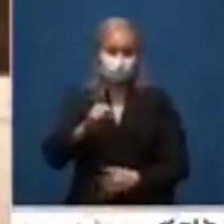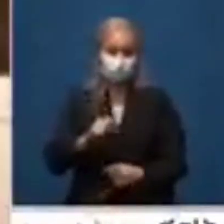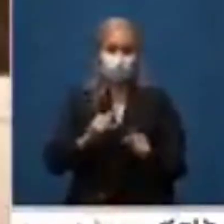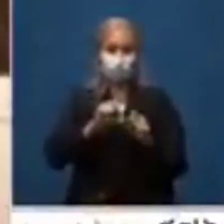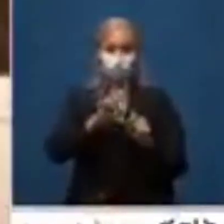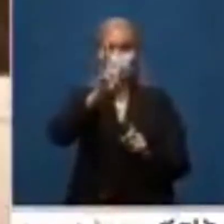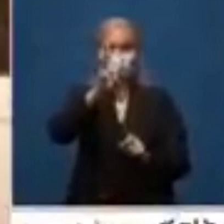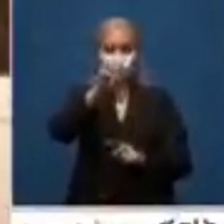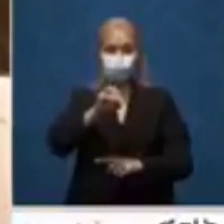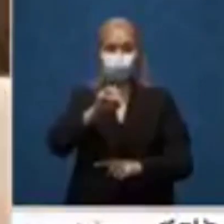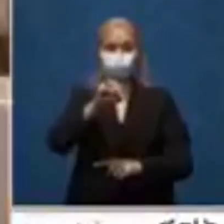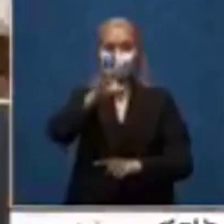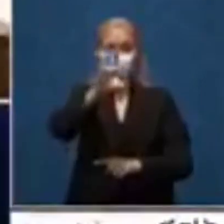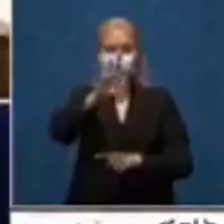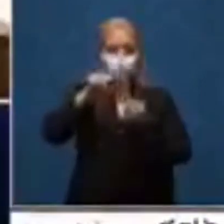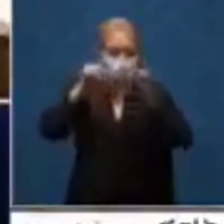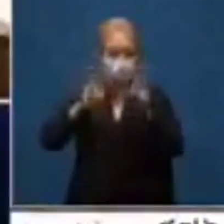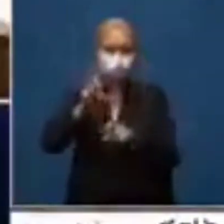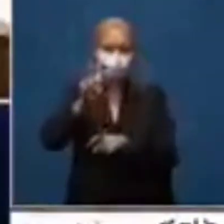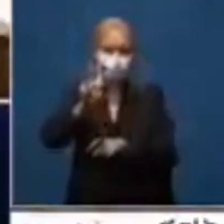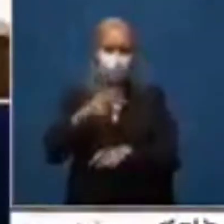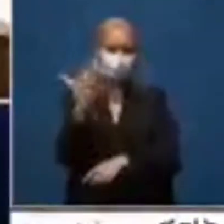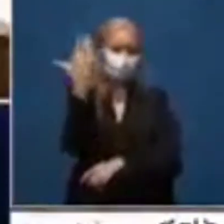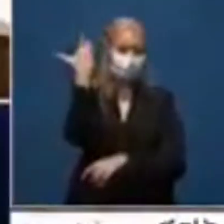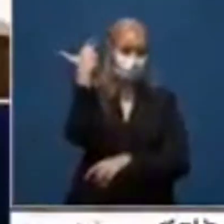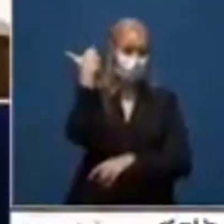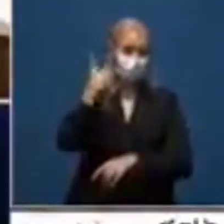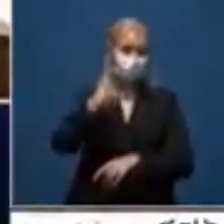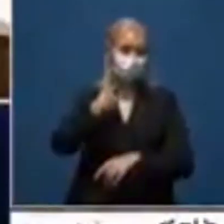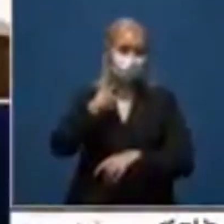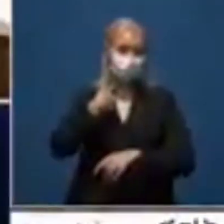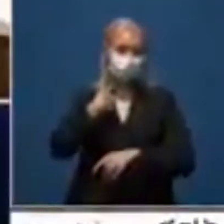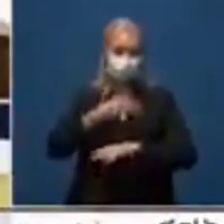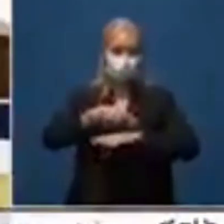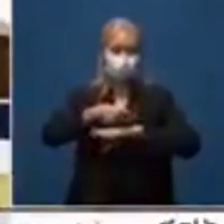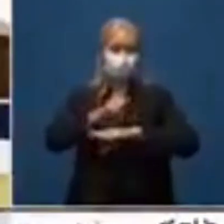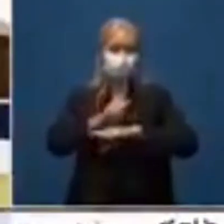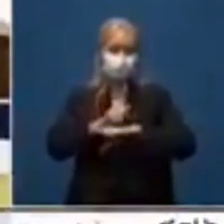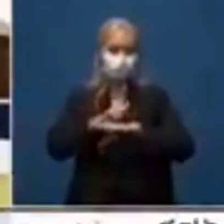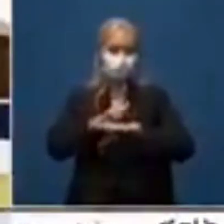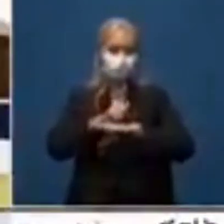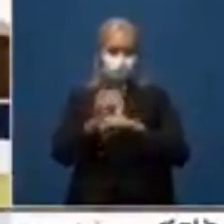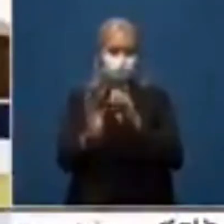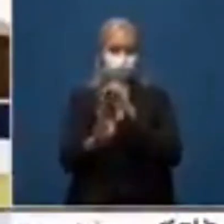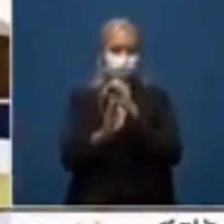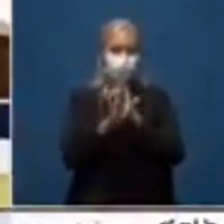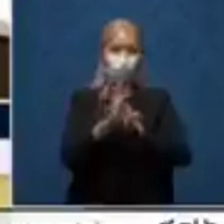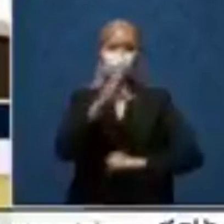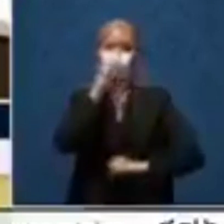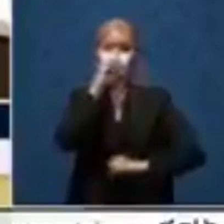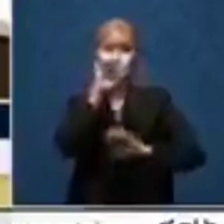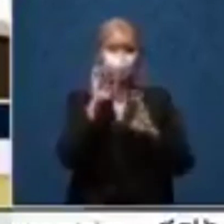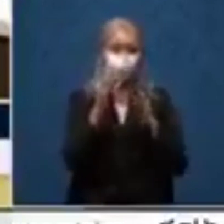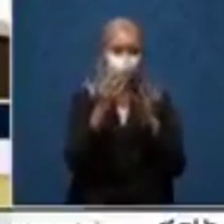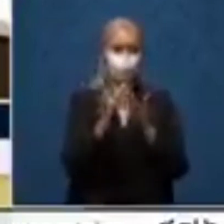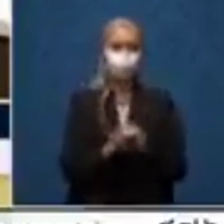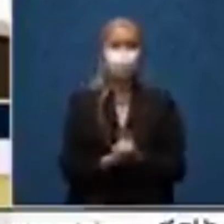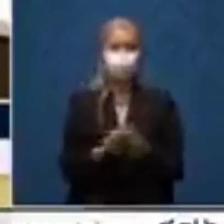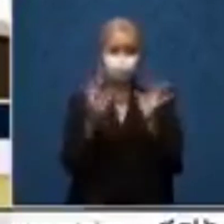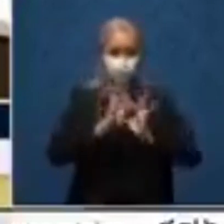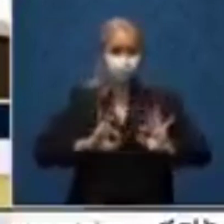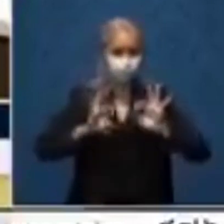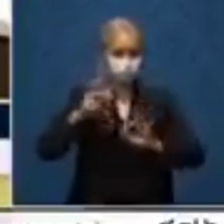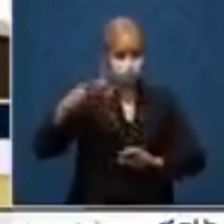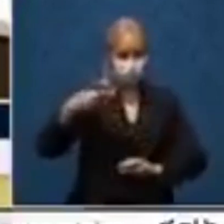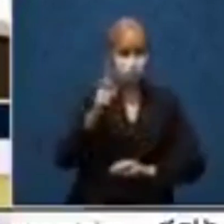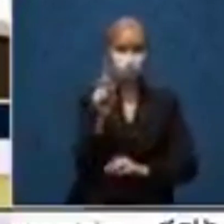ค่ะได้บอกเอาไว้เมื่อวานนี้ดิฉันถูกท่านประธานชวนปิดไมโครโฟนไม่ให้พูดต่อทั้งที่ดิฉันกำลังพูดนะคะสิ่งที่จะเป็นประโย